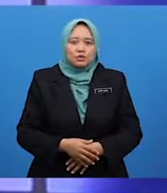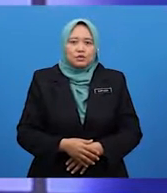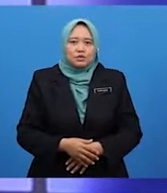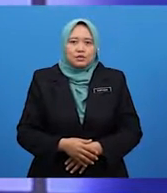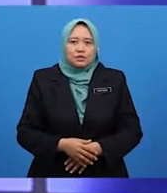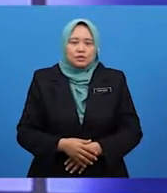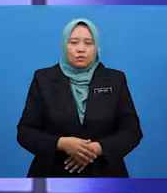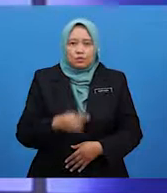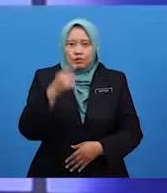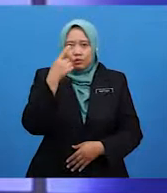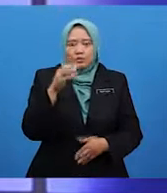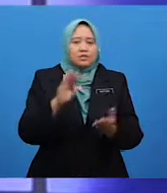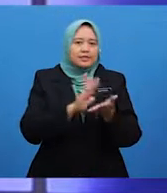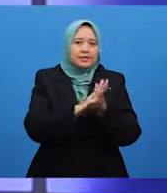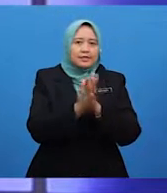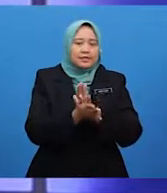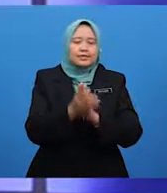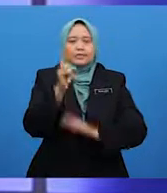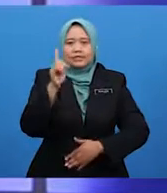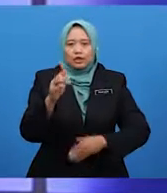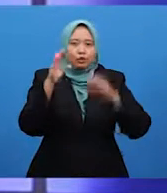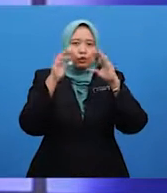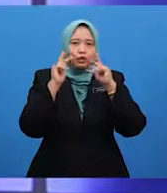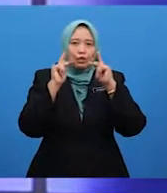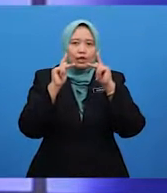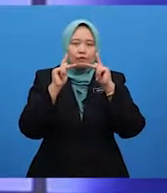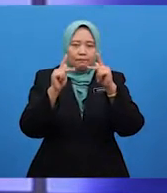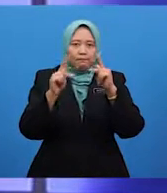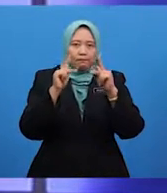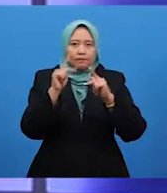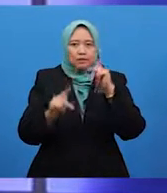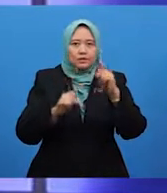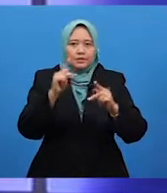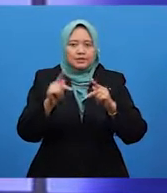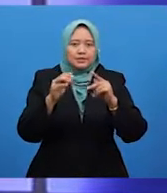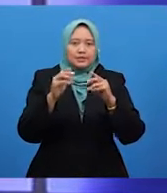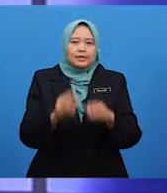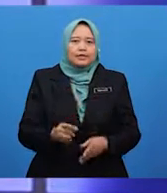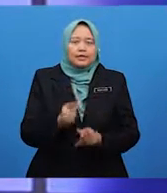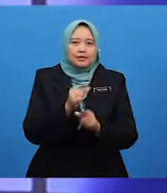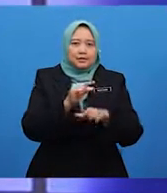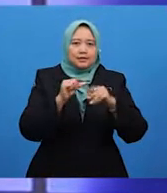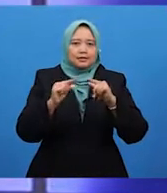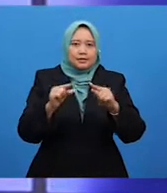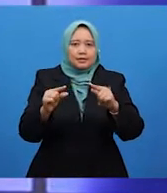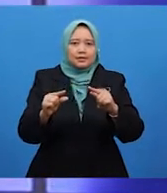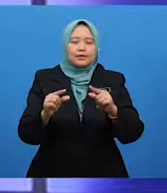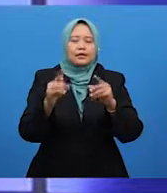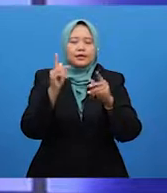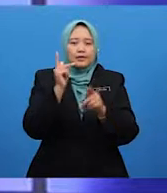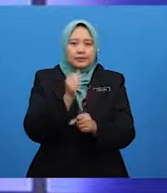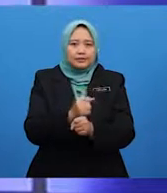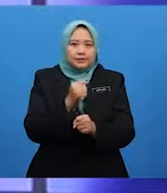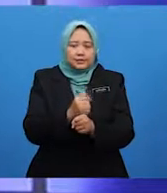kerja yang dipelajari dari semasa ke semasa. Jangan lupa sentiasa lakukan latihan di rumah,